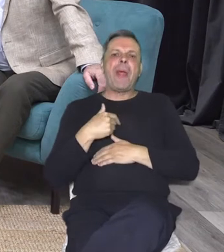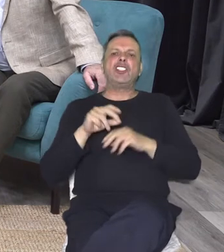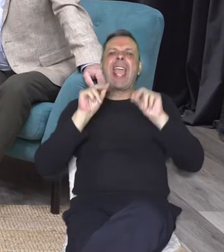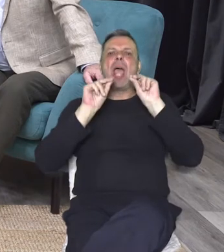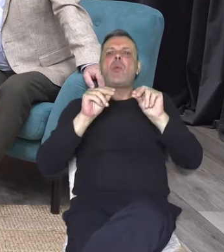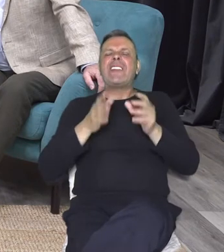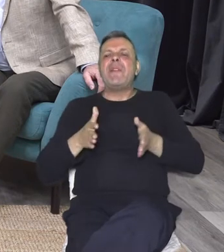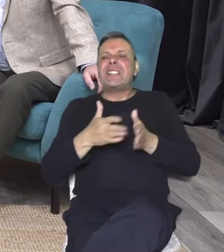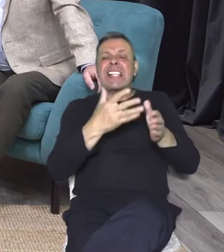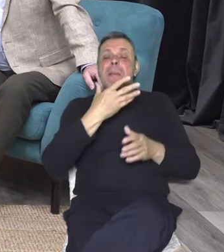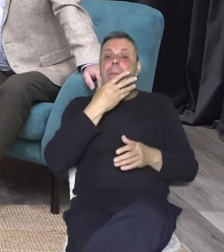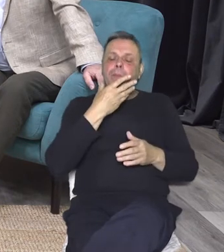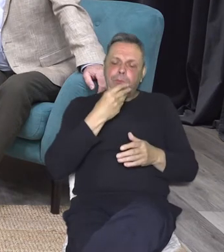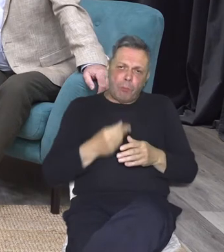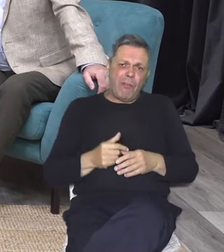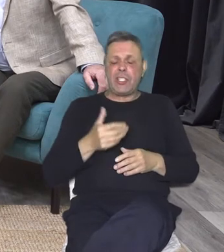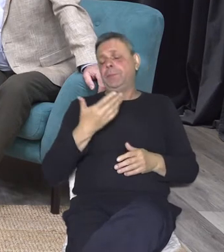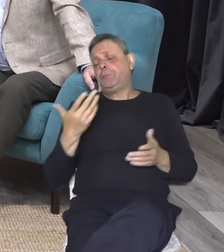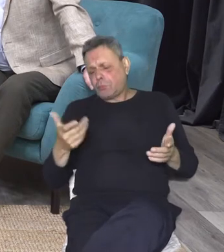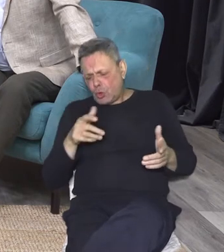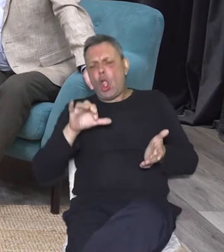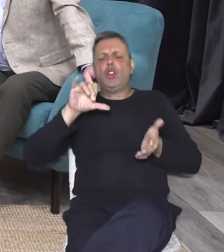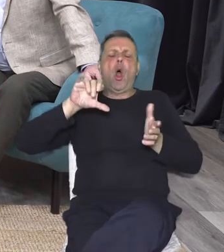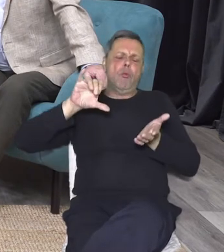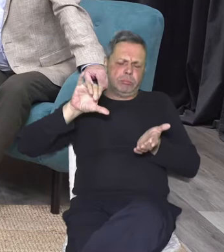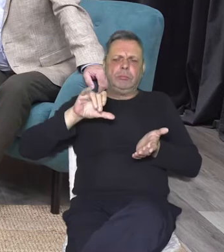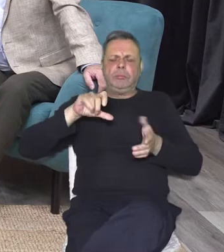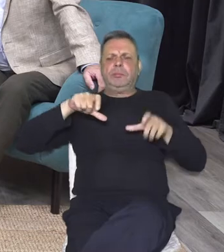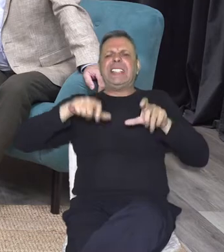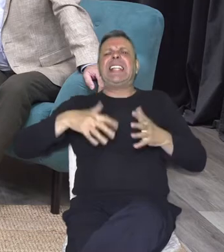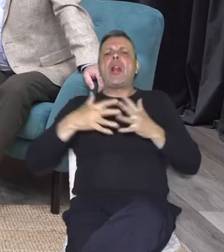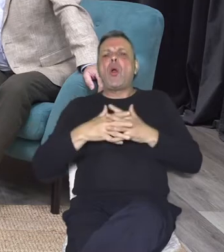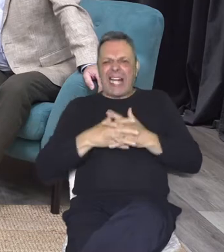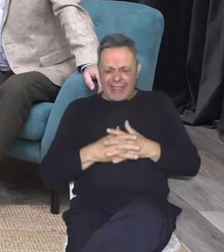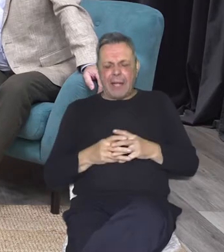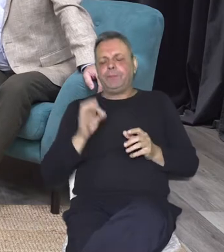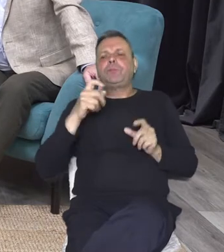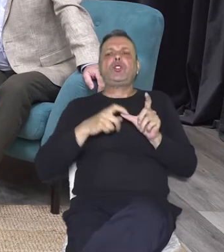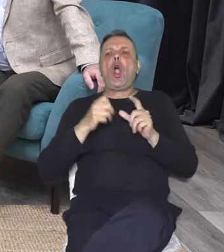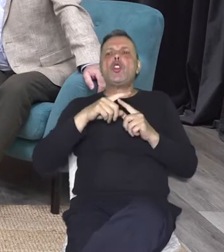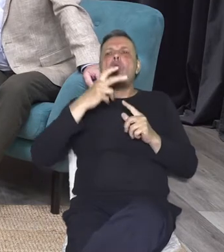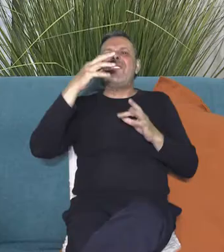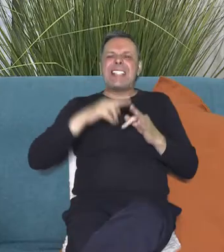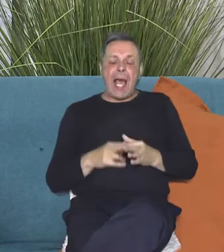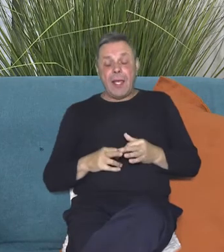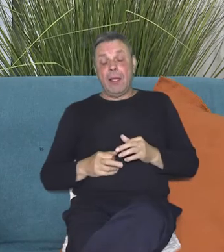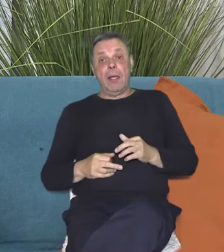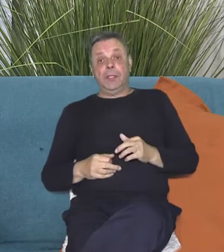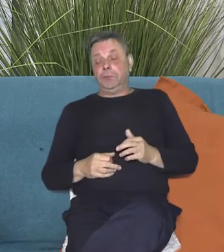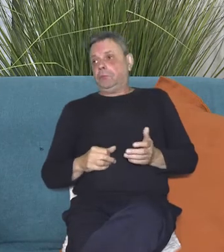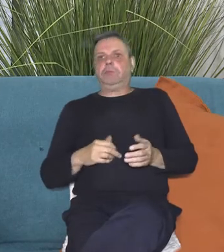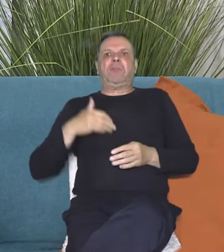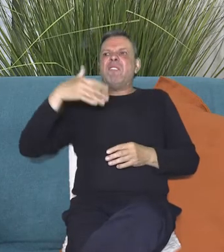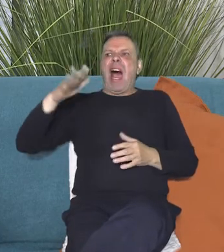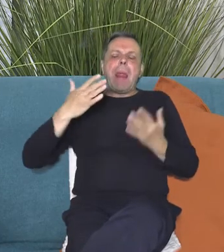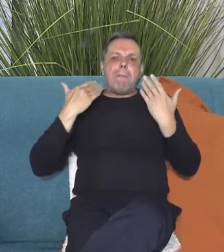našim edukativnim stazama prošlosti i do recimo srednjovjekovnog starog grada Ostrovica iznad Kume Vakufa u Martin Brodu, ali onda možemo ići